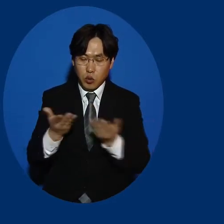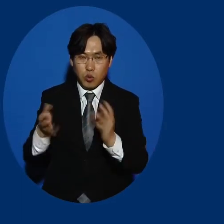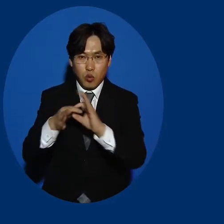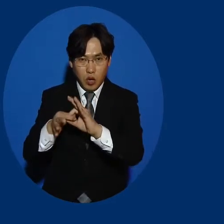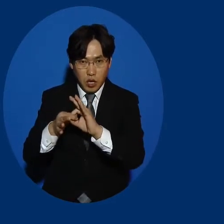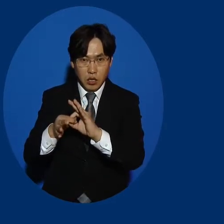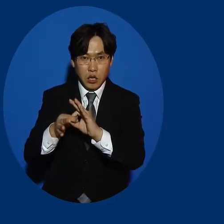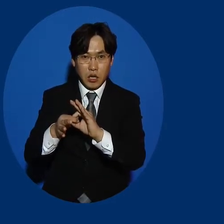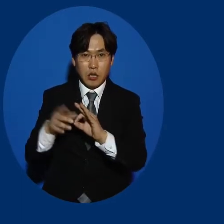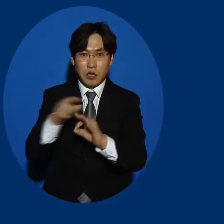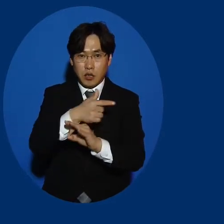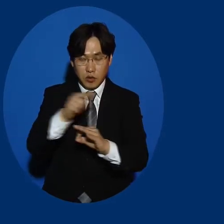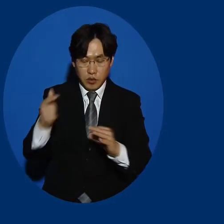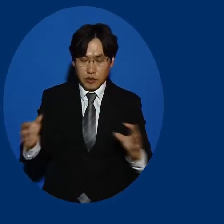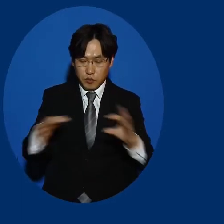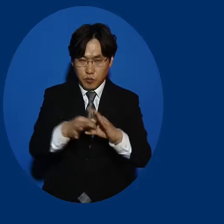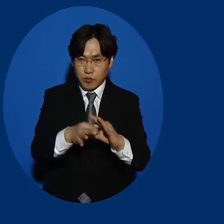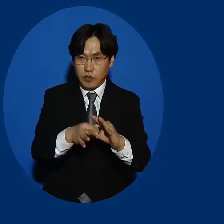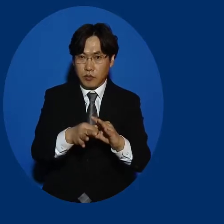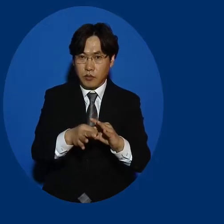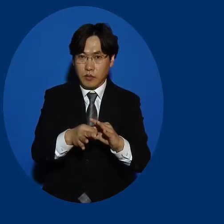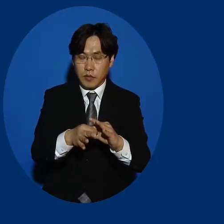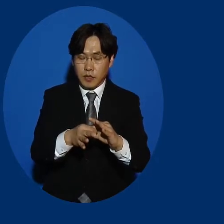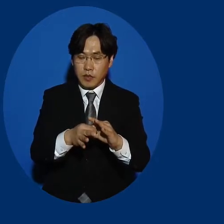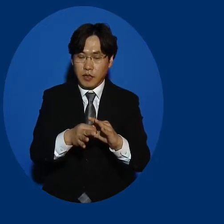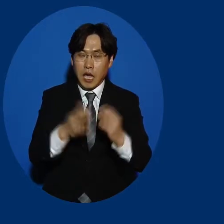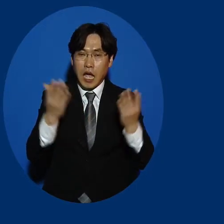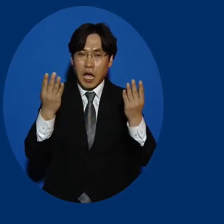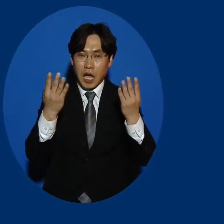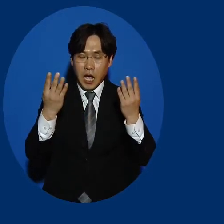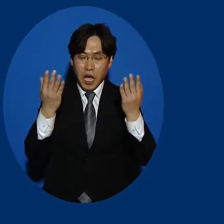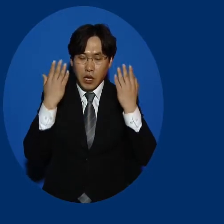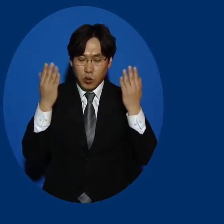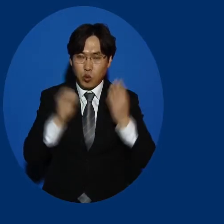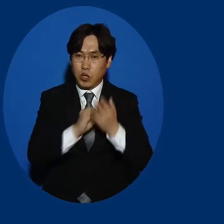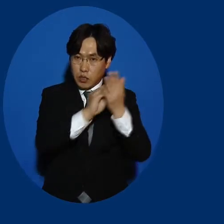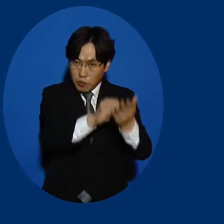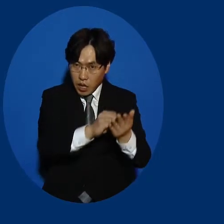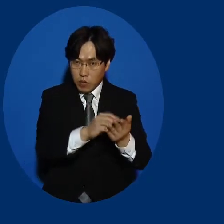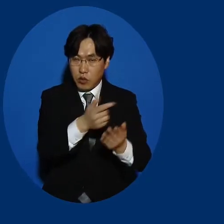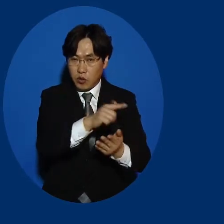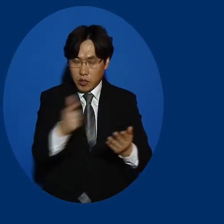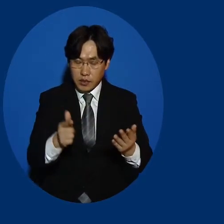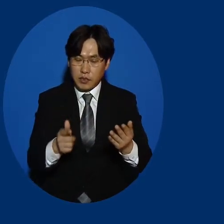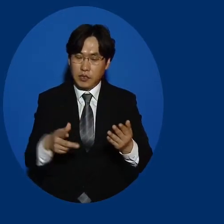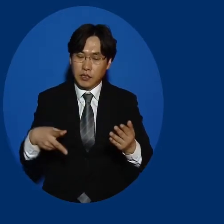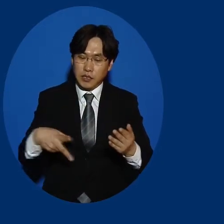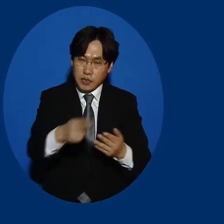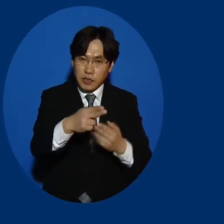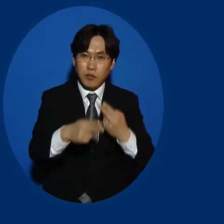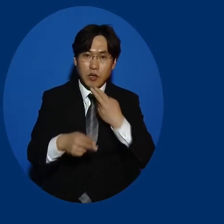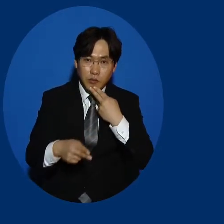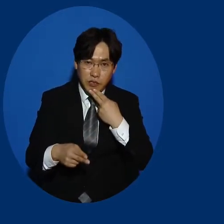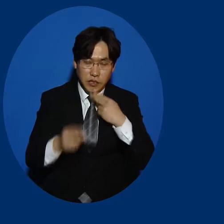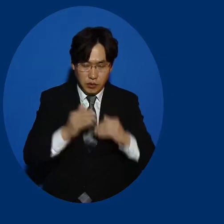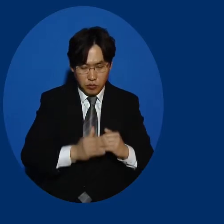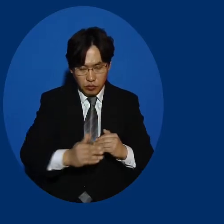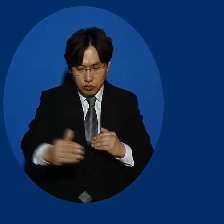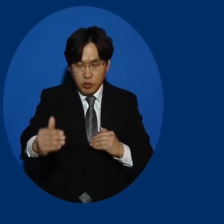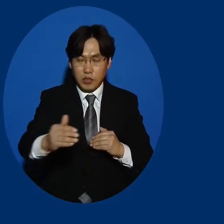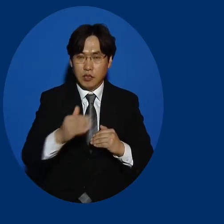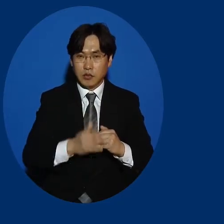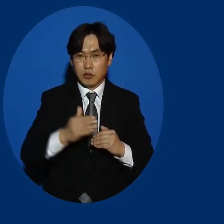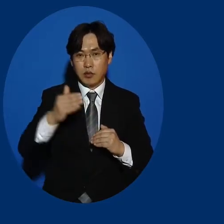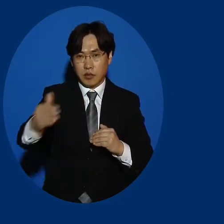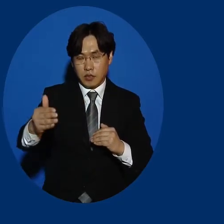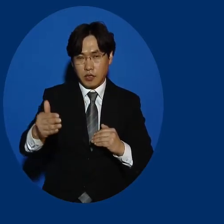관계 부서와 또 연계해서 또 진학과 취직을 포함해서 정말 단절되지 않는 정말 그런 지원 체제가 정비될